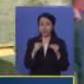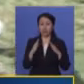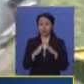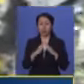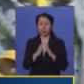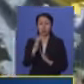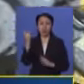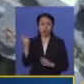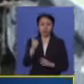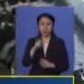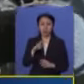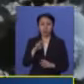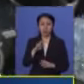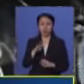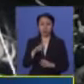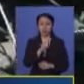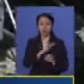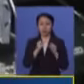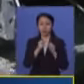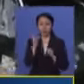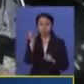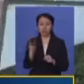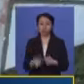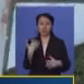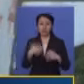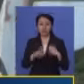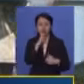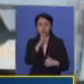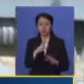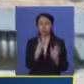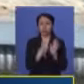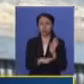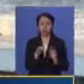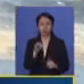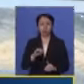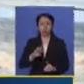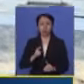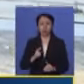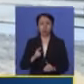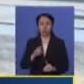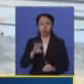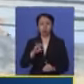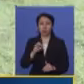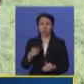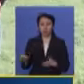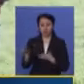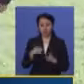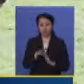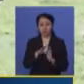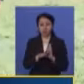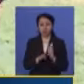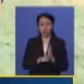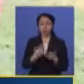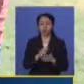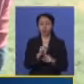В хозяйстве Женебекова трудится 12 человек. Средняя заработная плата – 90 тысяч тенге. Кенжебек Асай приехал по программе переселенцев,